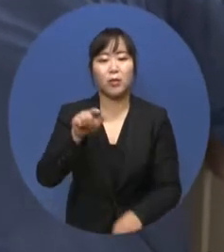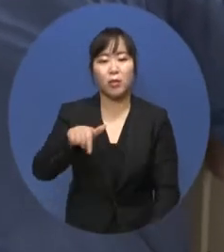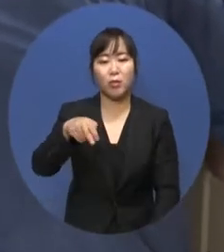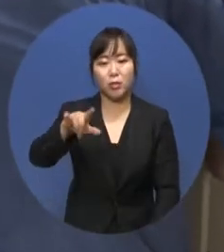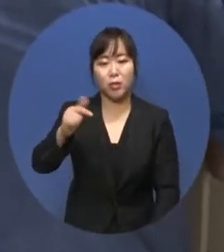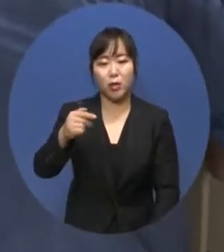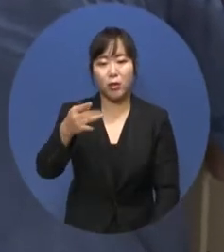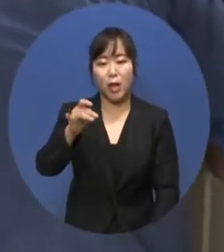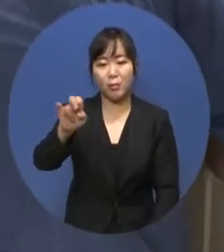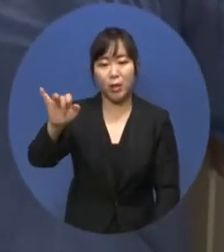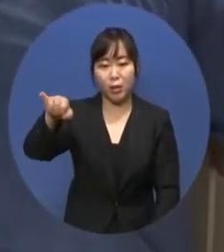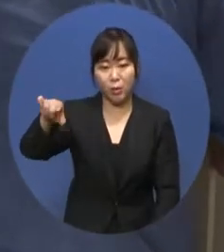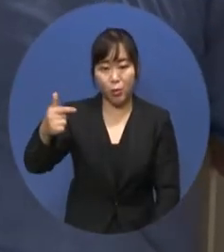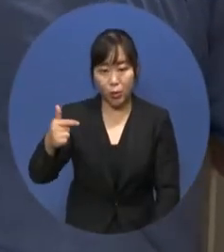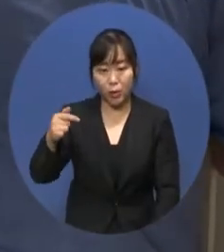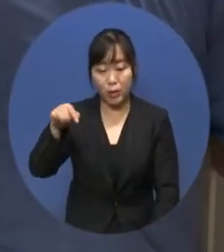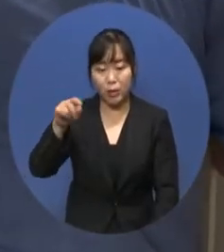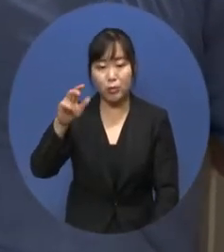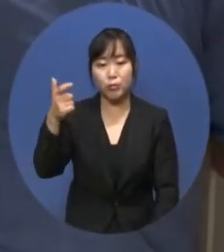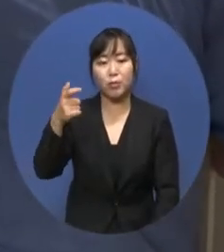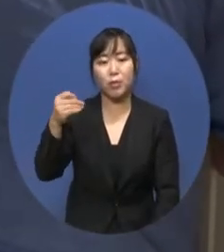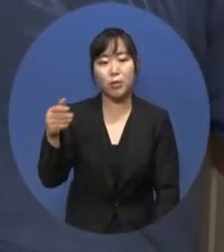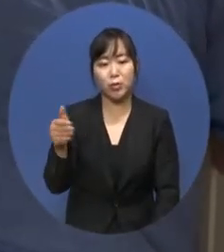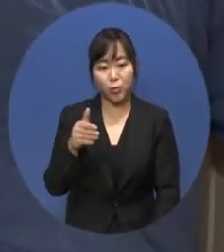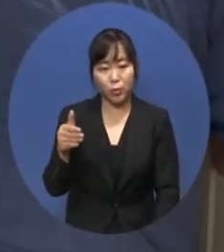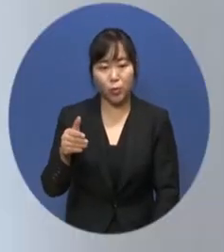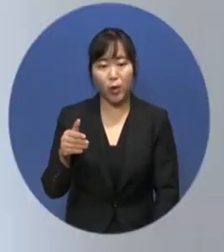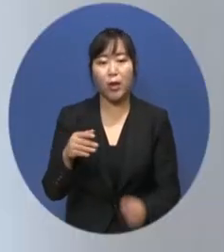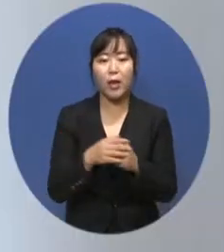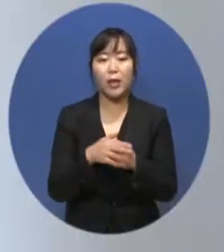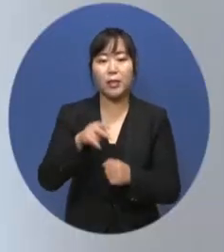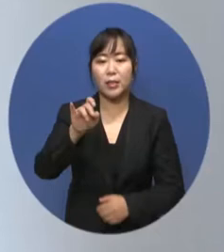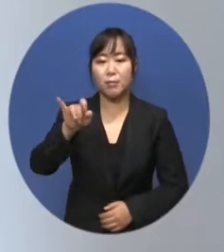레미콘에서 60만 원 상당의 시멘트를 후원했습니다.